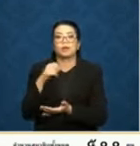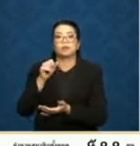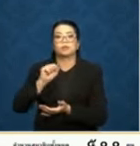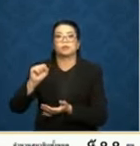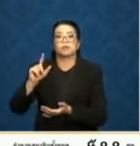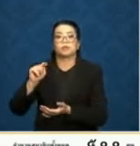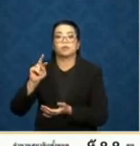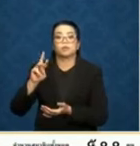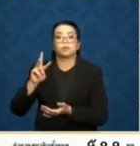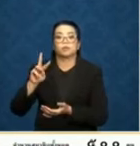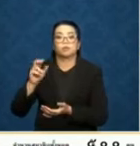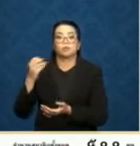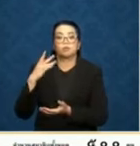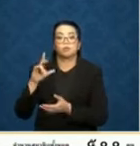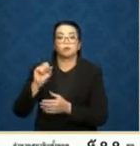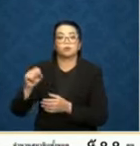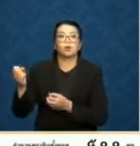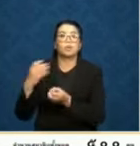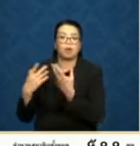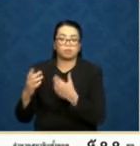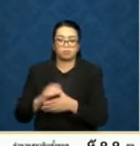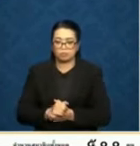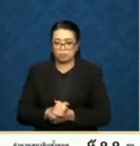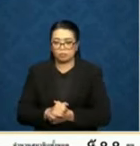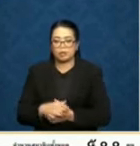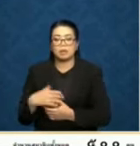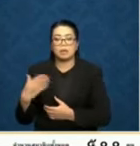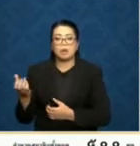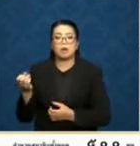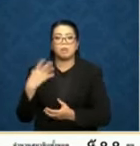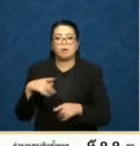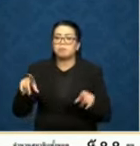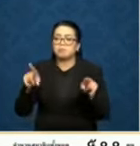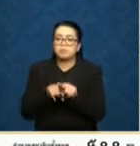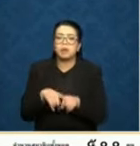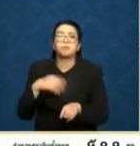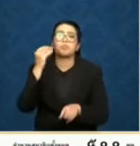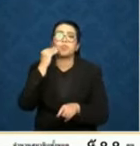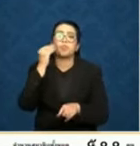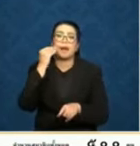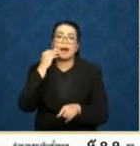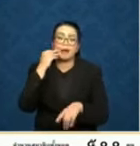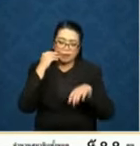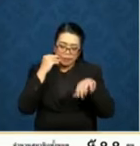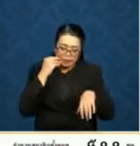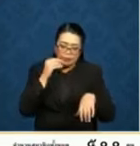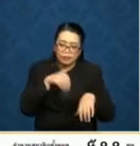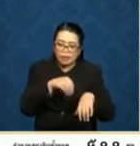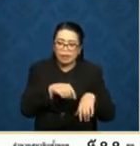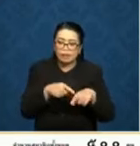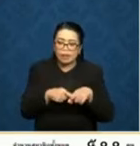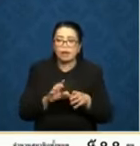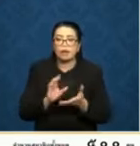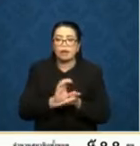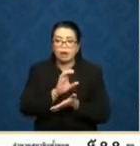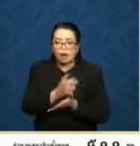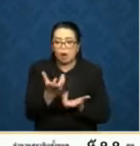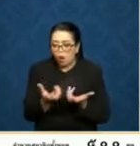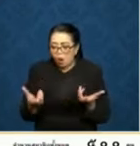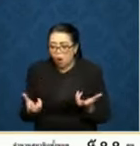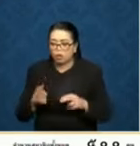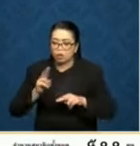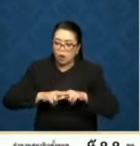ระก